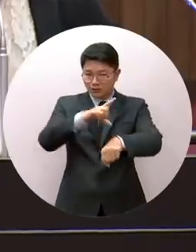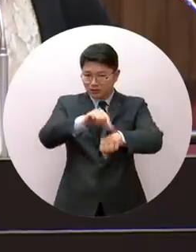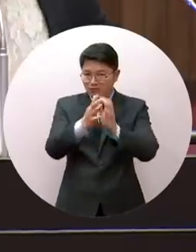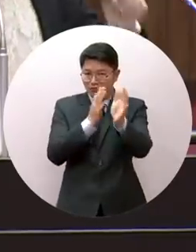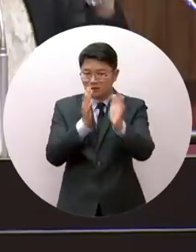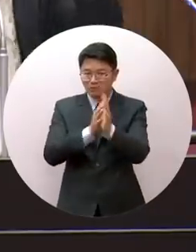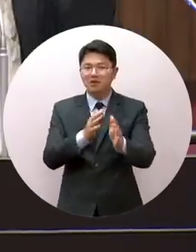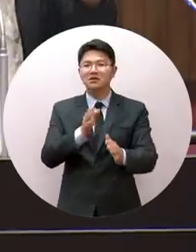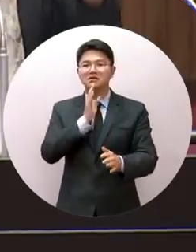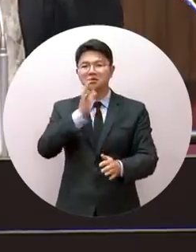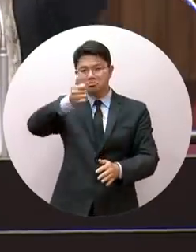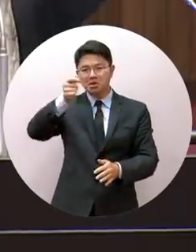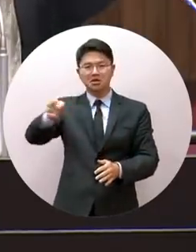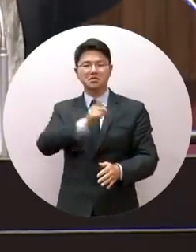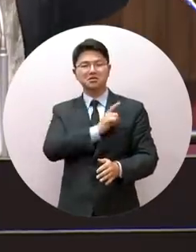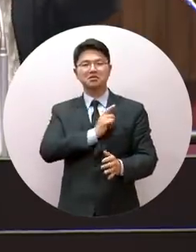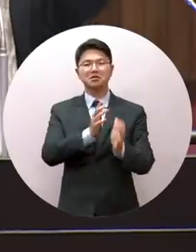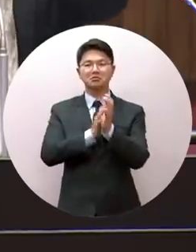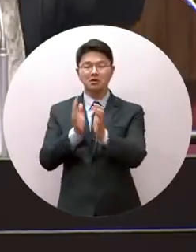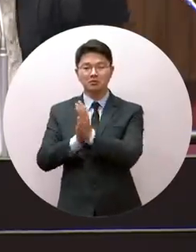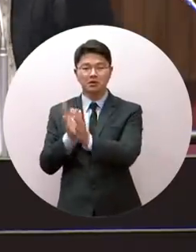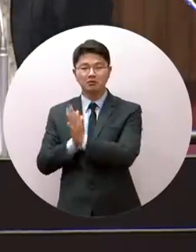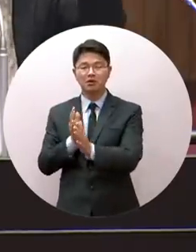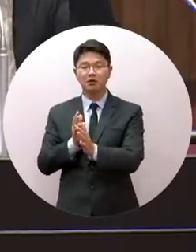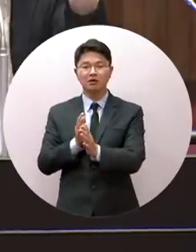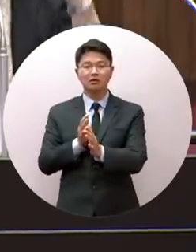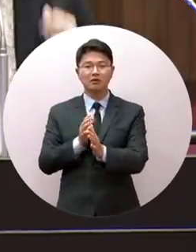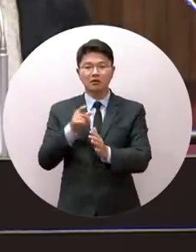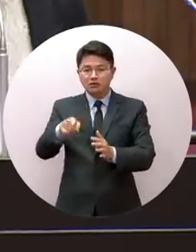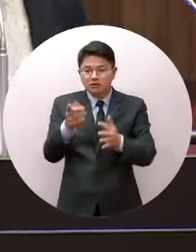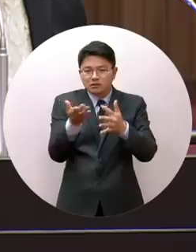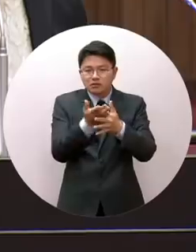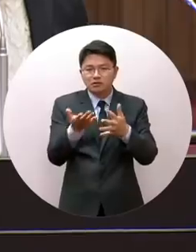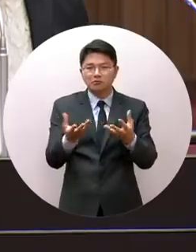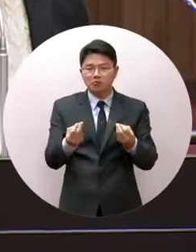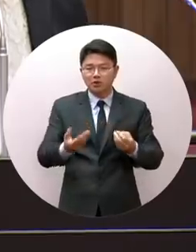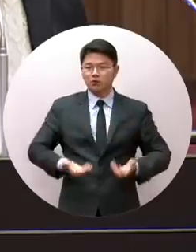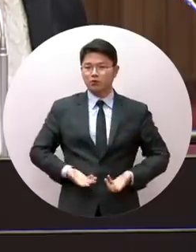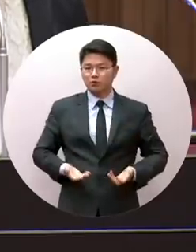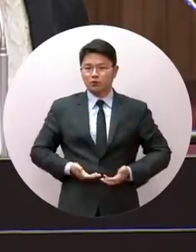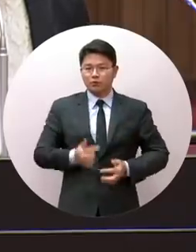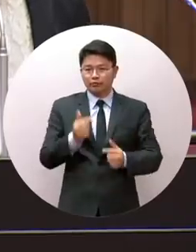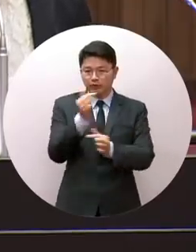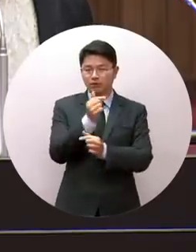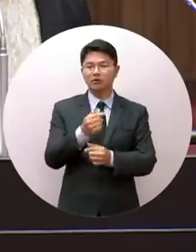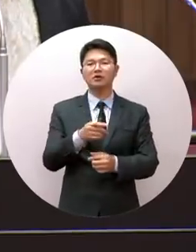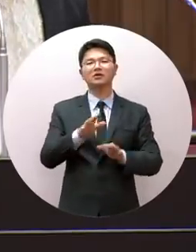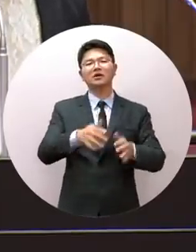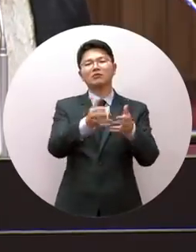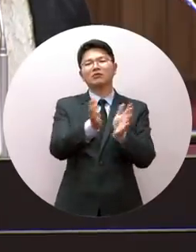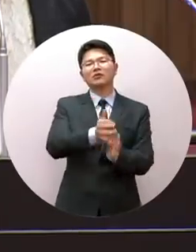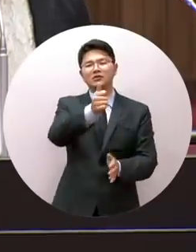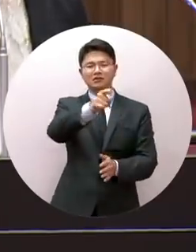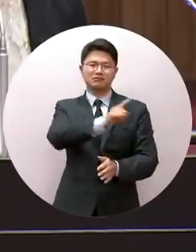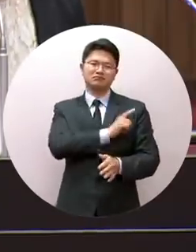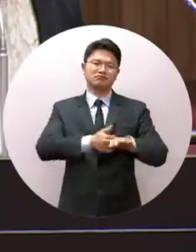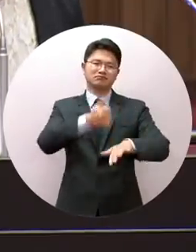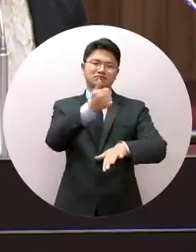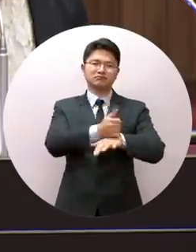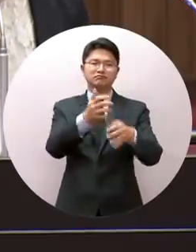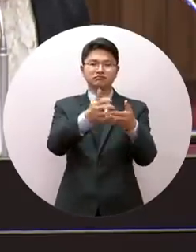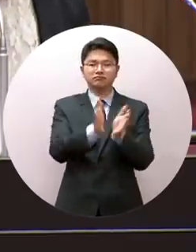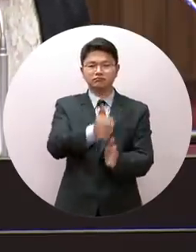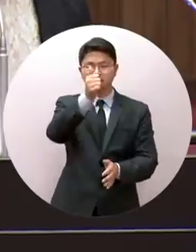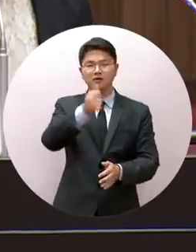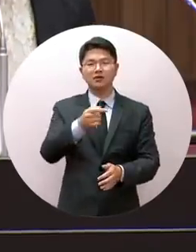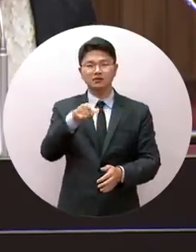啊，所以我都来讲说，中间没有一个完整的选。我说我跟部长，你现在哦高居部长的位置，所以我刚才